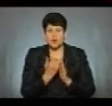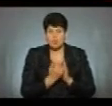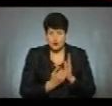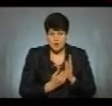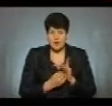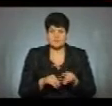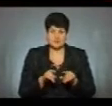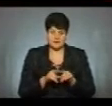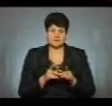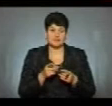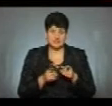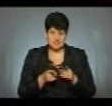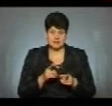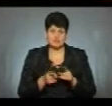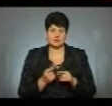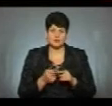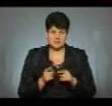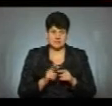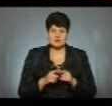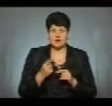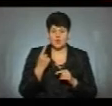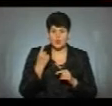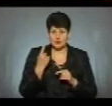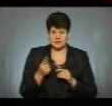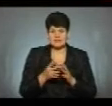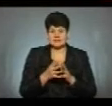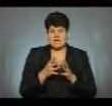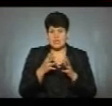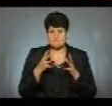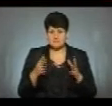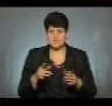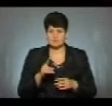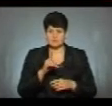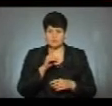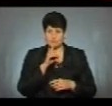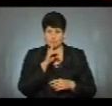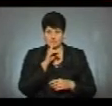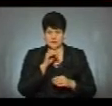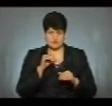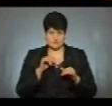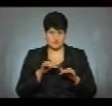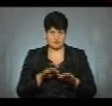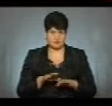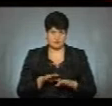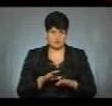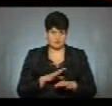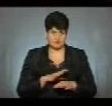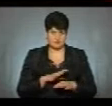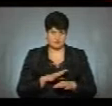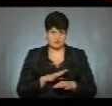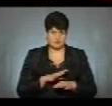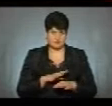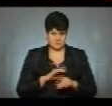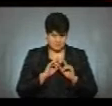далі. Тому що дійсно це одна з найбільш мовчазніших кампаній була. Тобто, чим